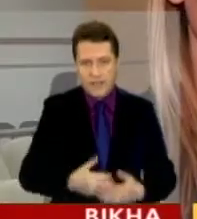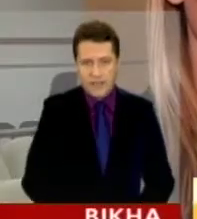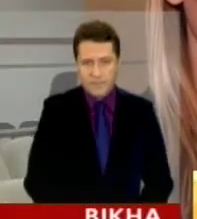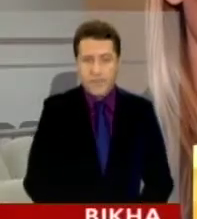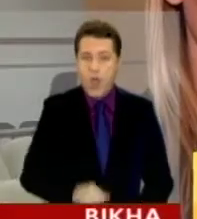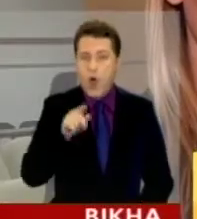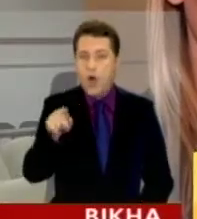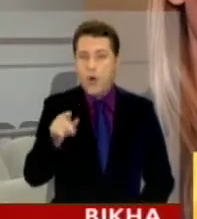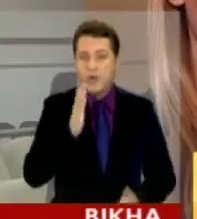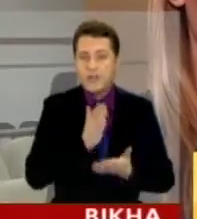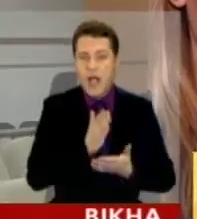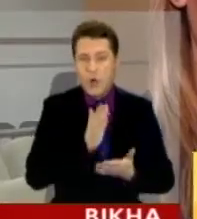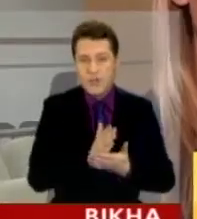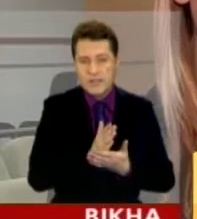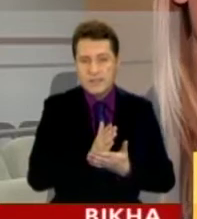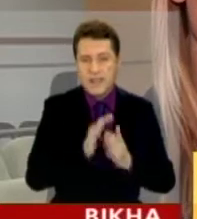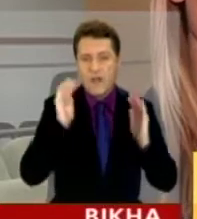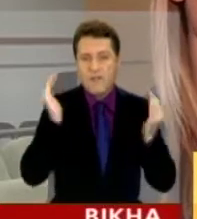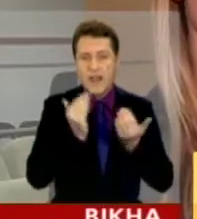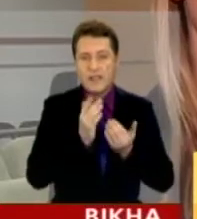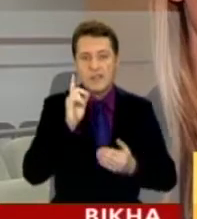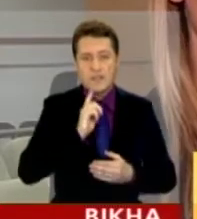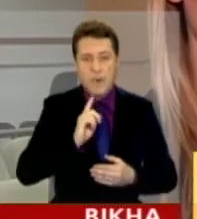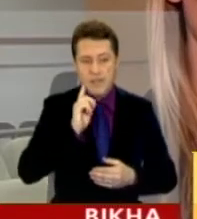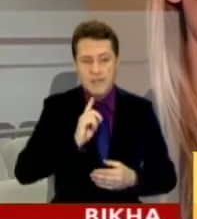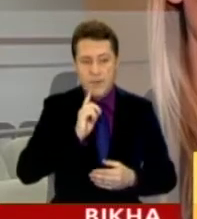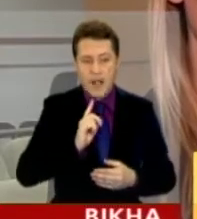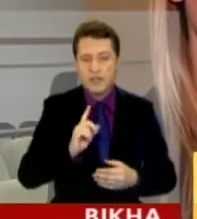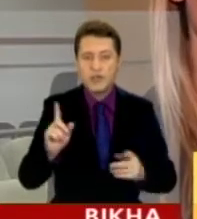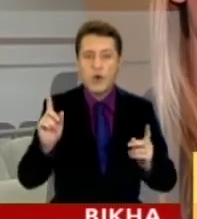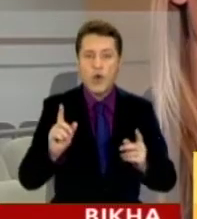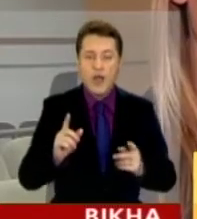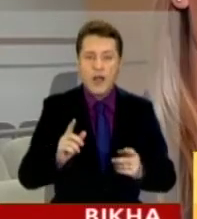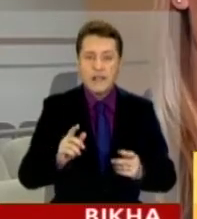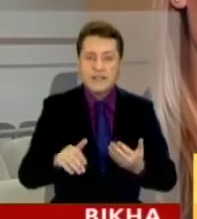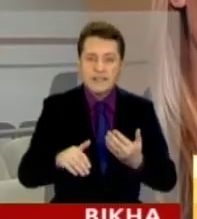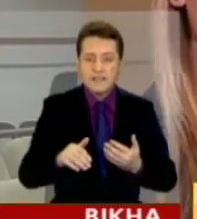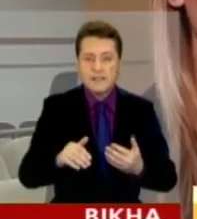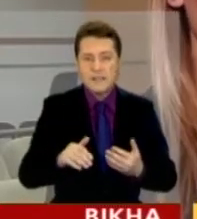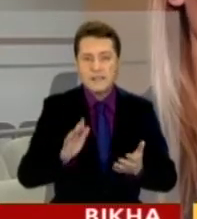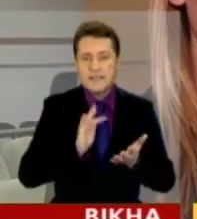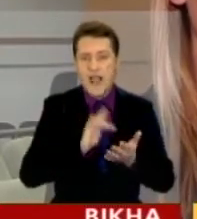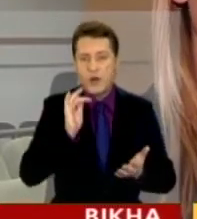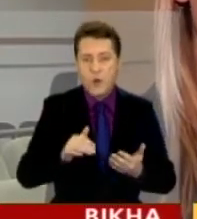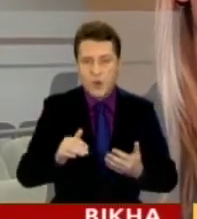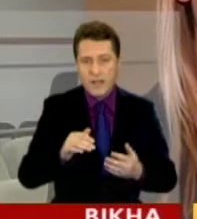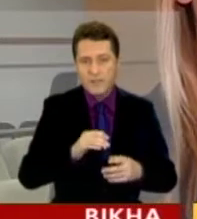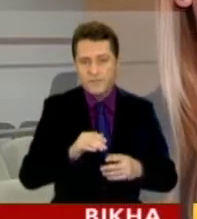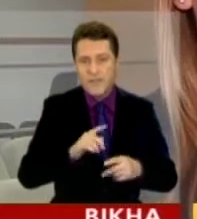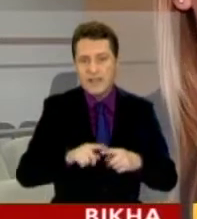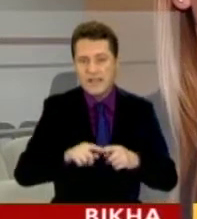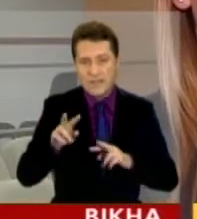Он находится в реанимации пока что с целью интенсивного наблюдения. Его